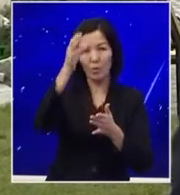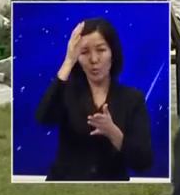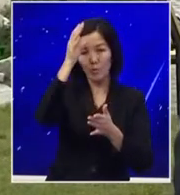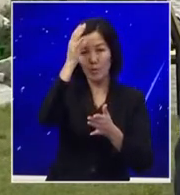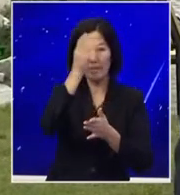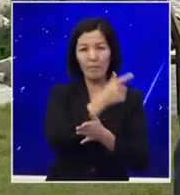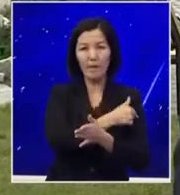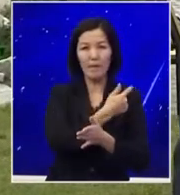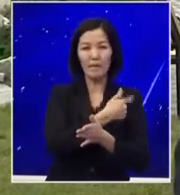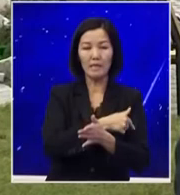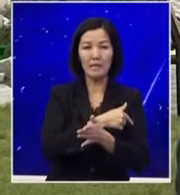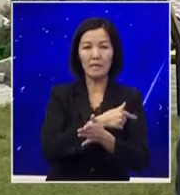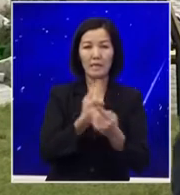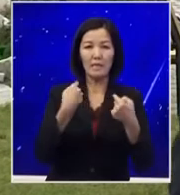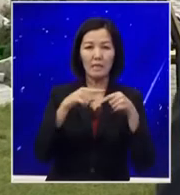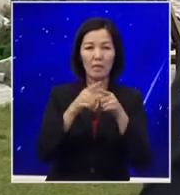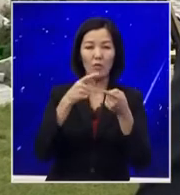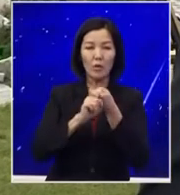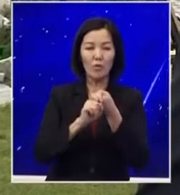деген системасы бар, оның ішінде